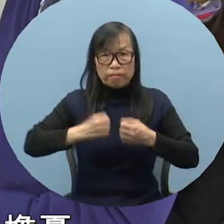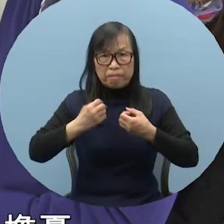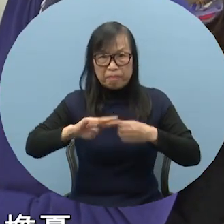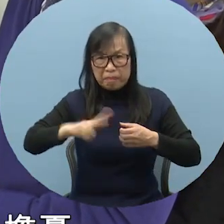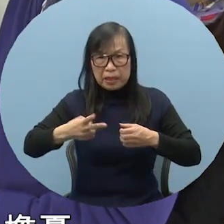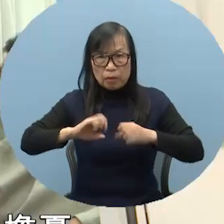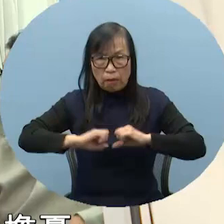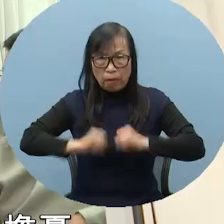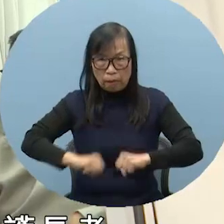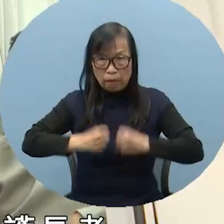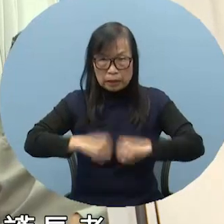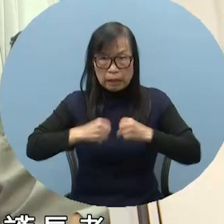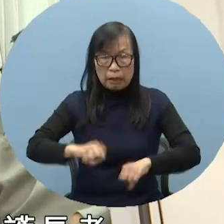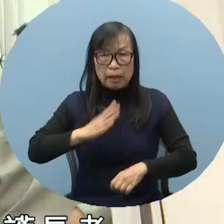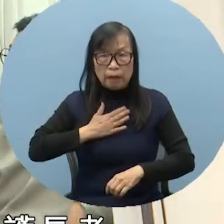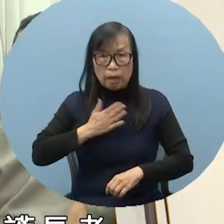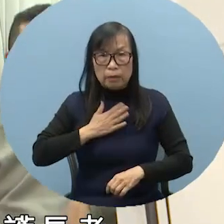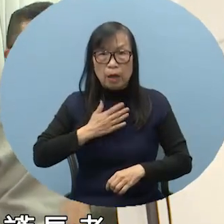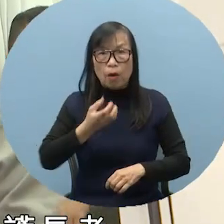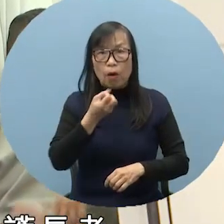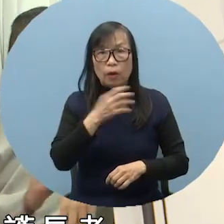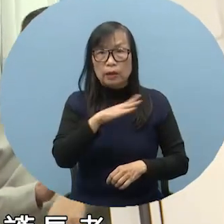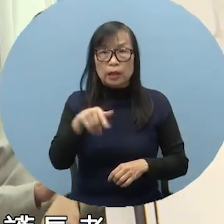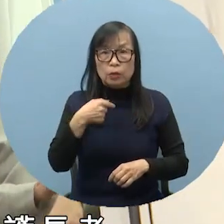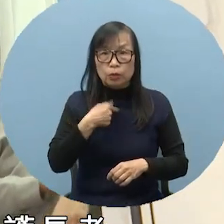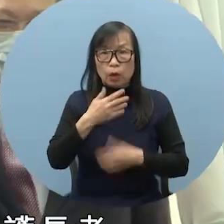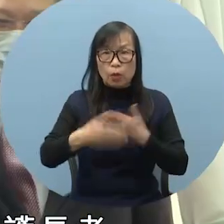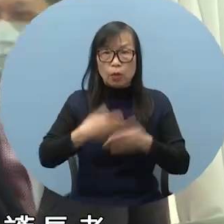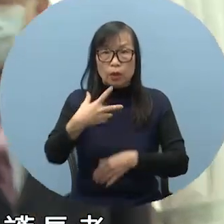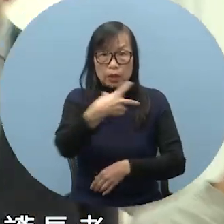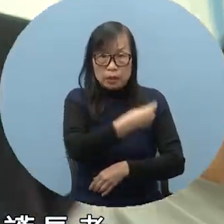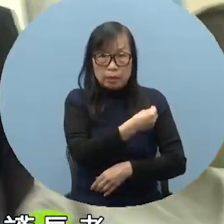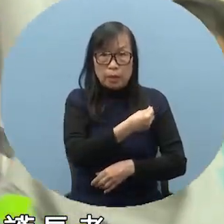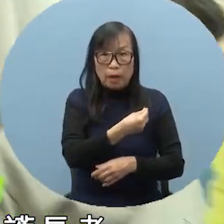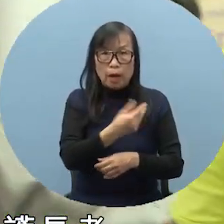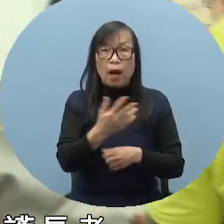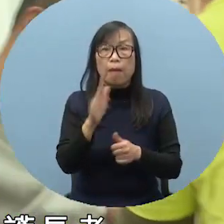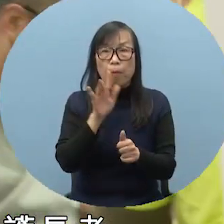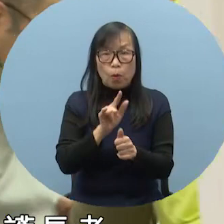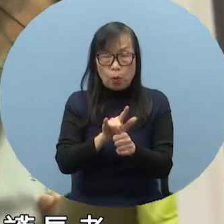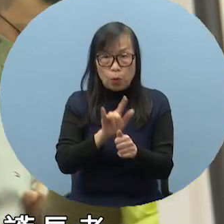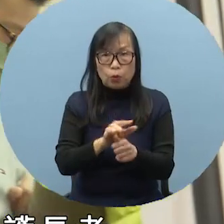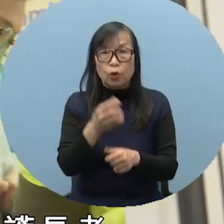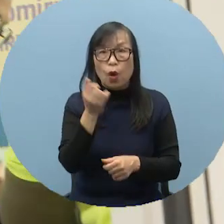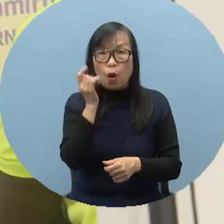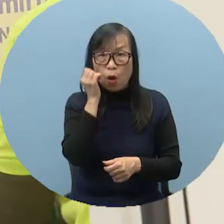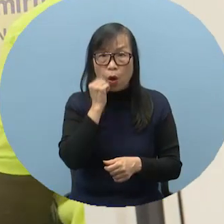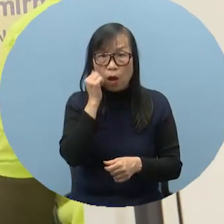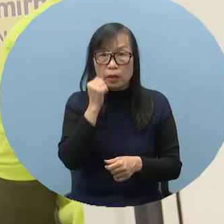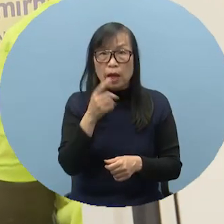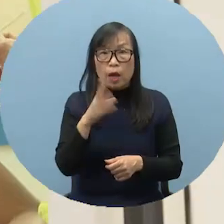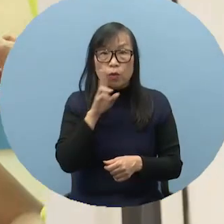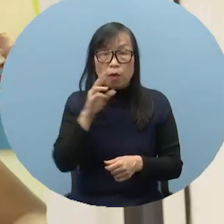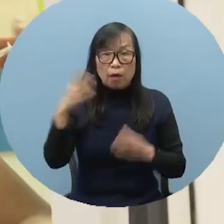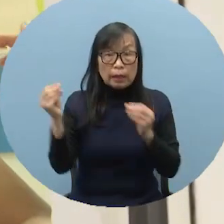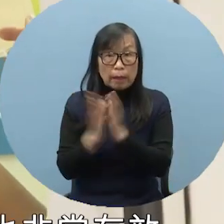系令人担忧嘅，咁所以咧就我哋更加系要透过接种疫苗咧嚟去保护长者，因为万一感